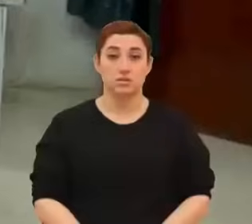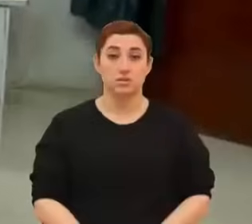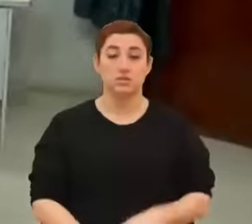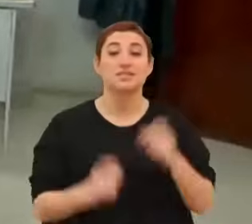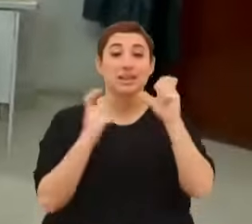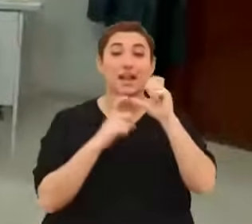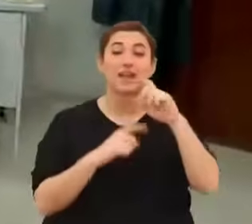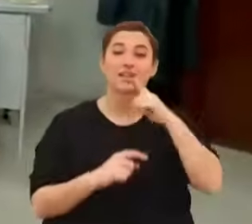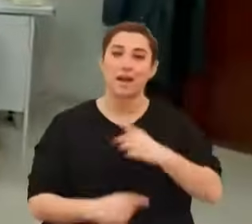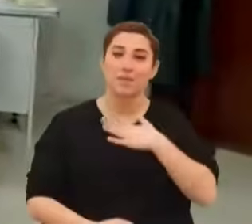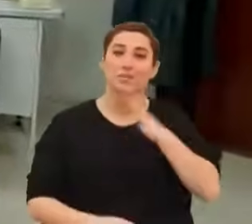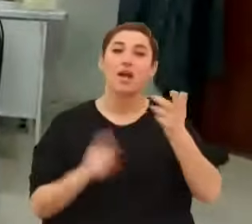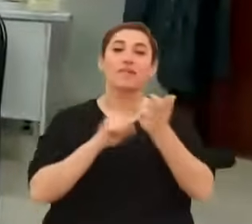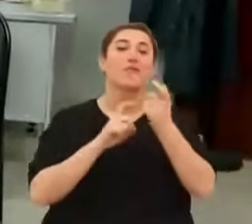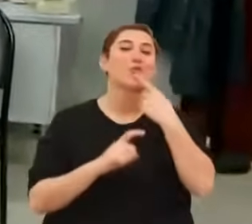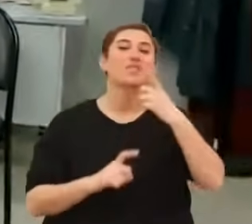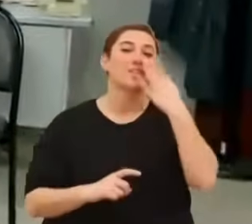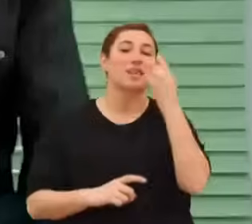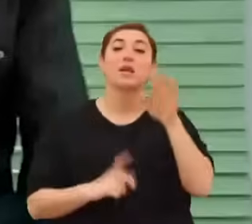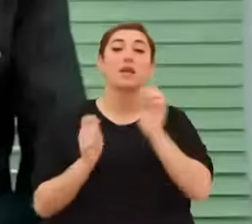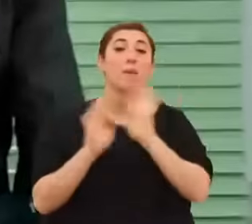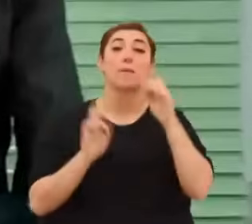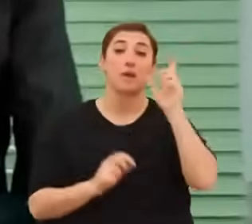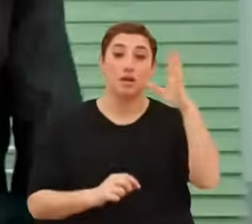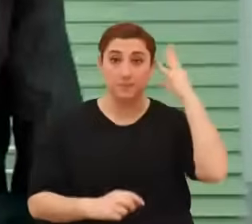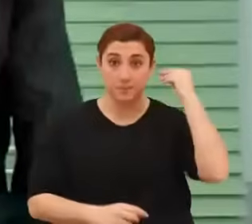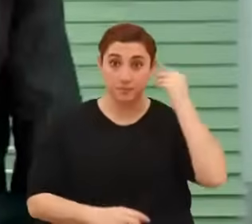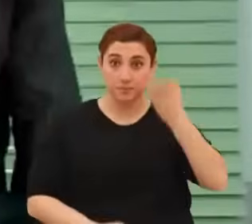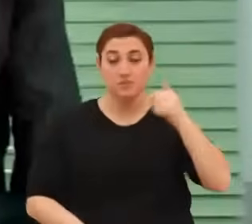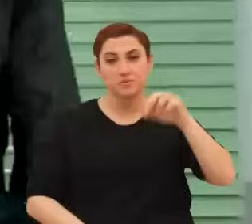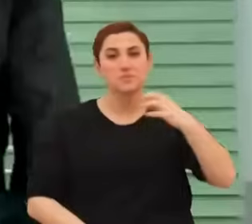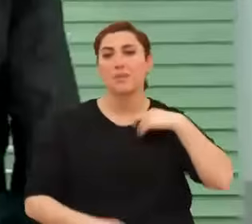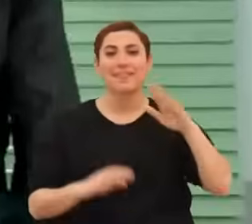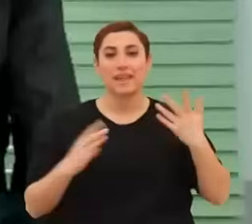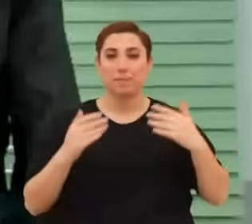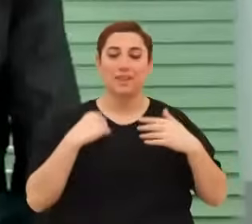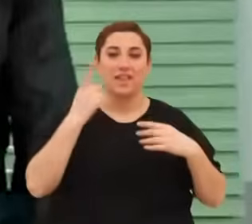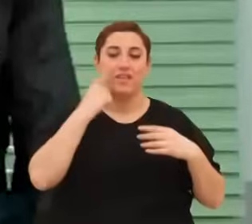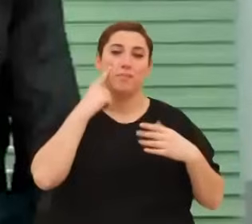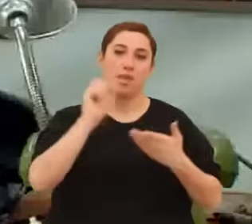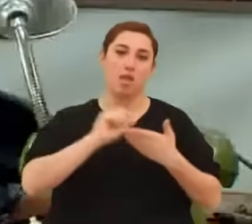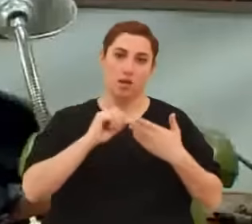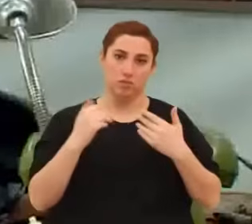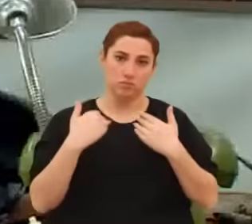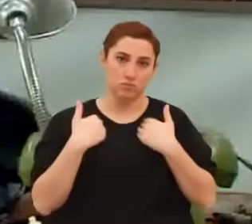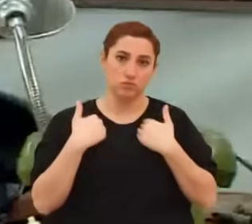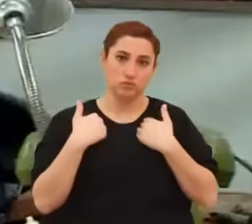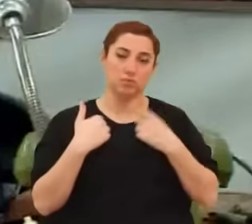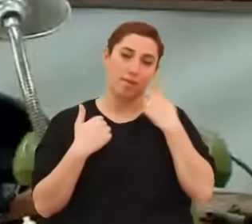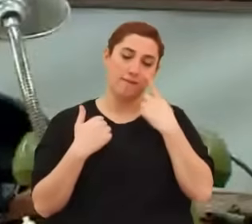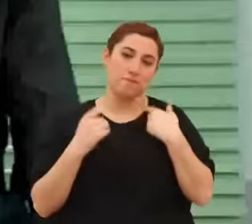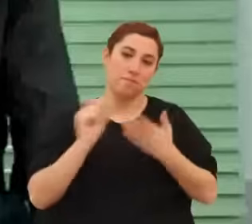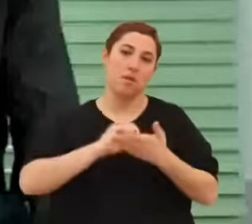Amin. Selahattin amirim, yani tavuk deyip geçmemek lazım. Anlatabilirim. Şimdi ben neyim? Ben devletin memuru değil miyim?